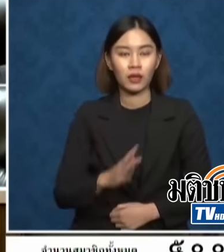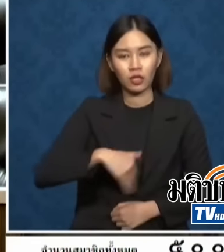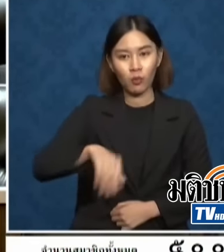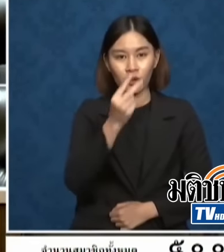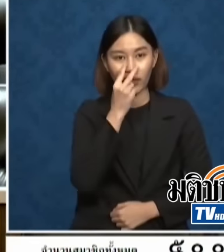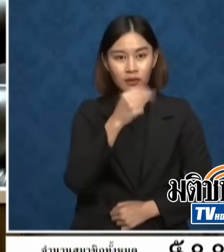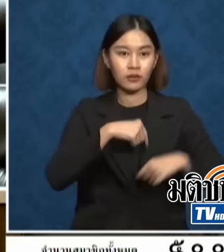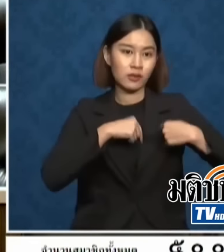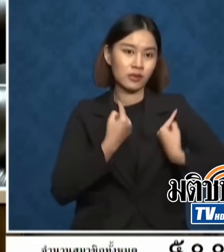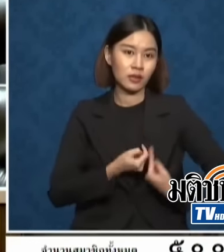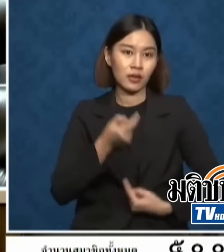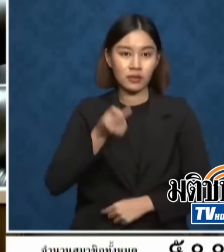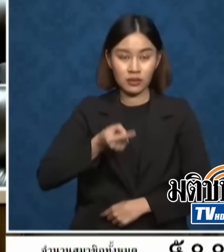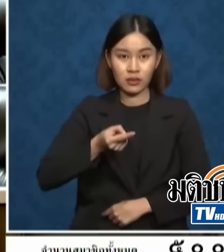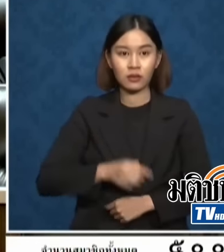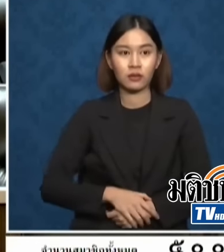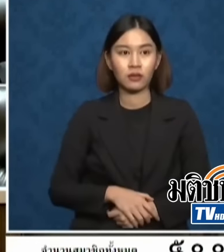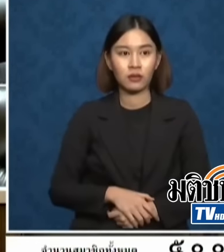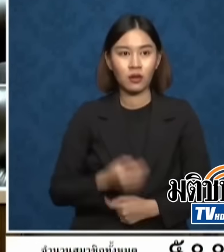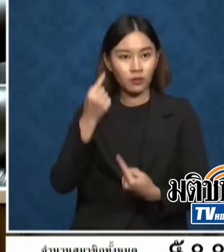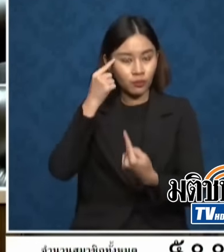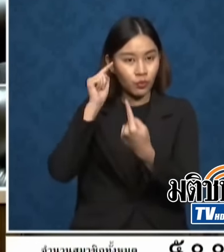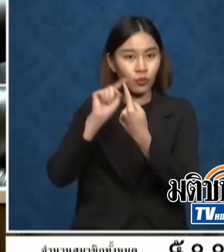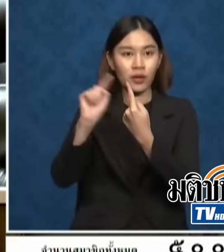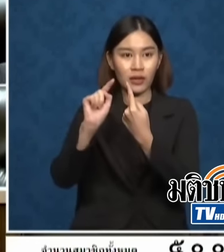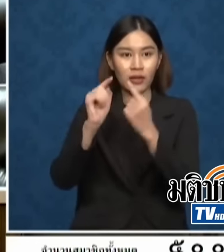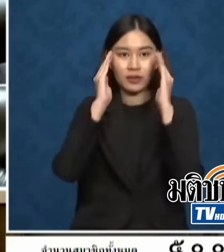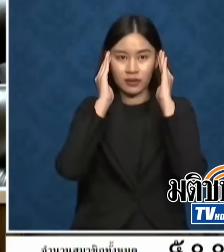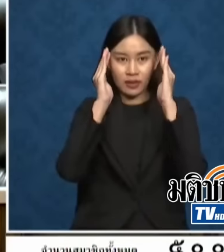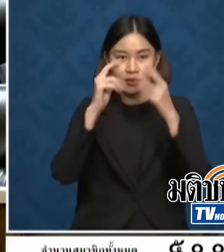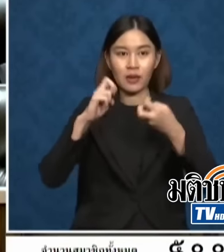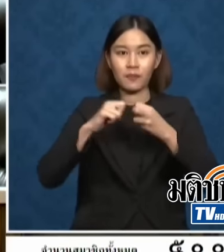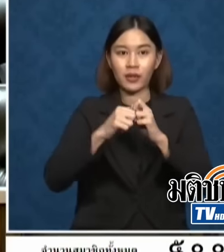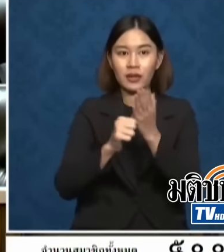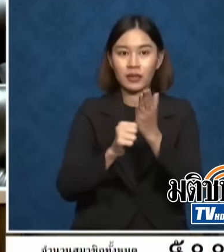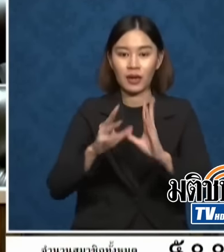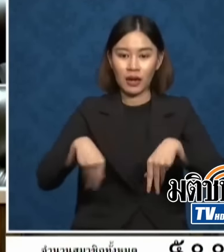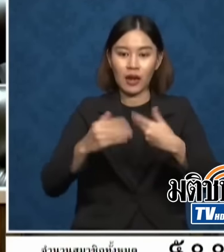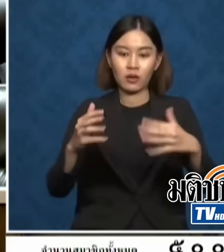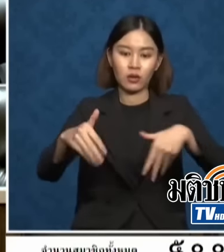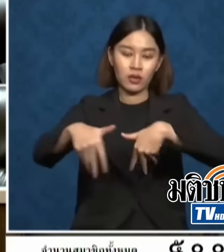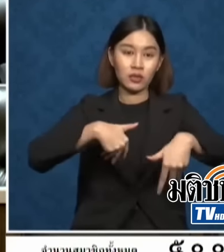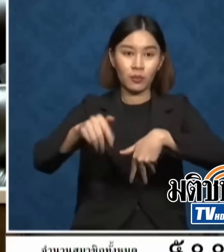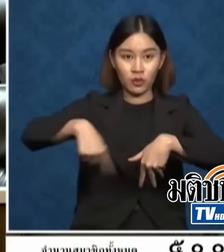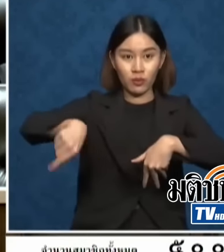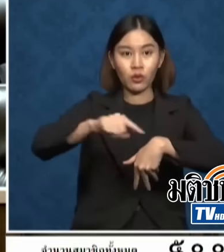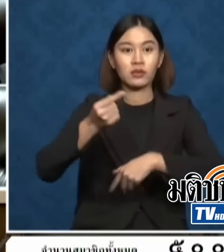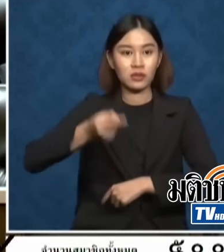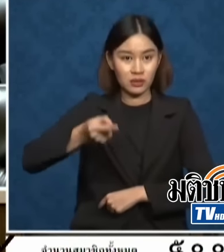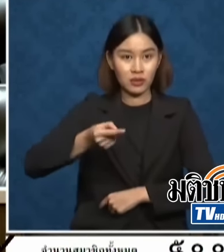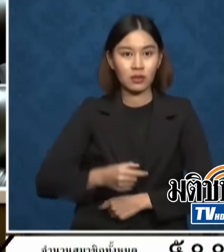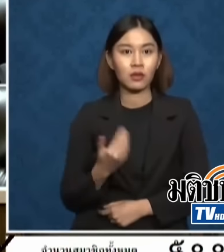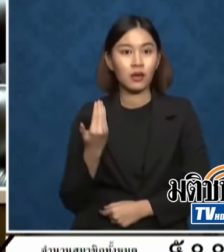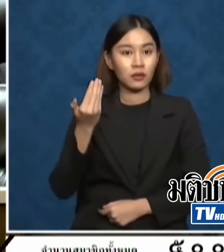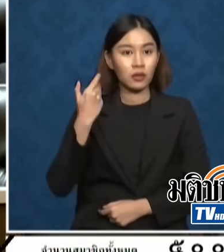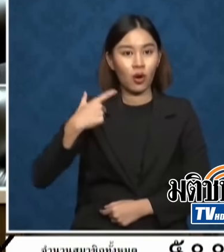ถึงความจริงใจให้เห็นถึงความมุ่งมั่นที่ตั้งใจจะแก้ปัญหาให้พี่น้องชาวประมงจริงๆจากเดิมกฤ